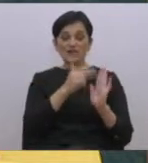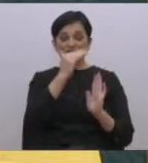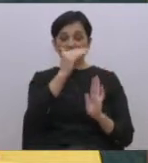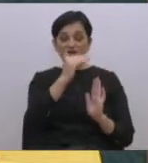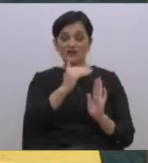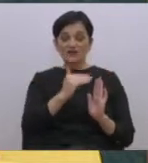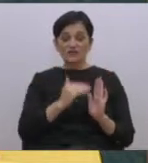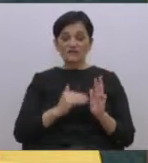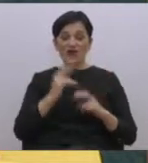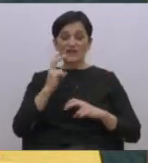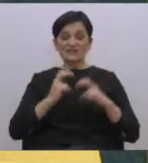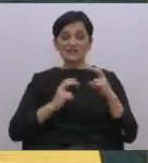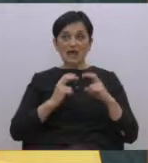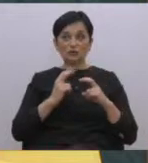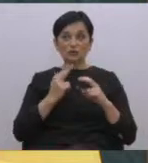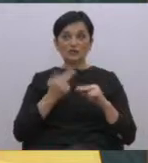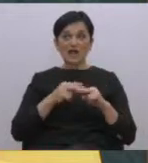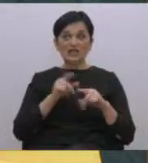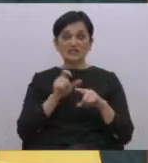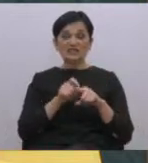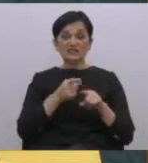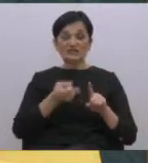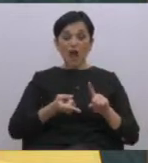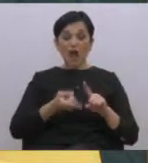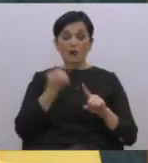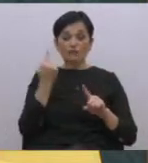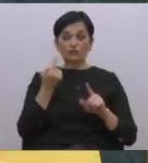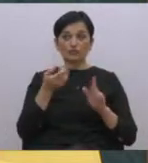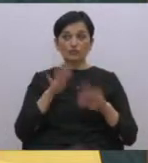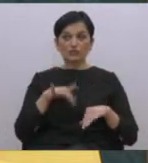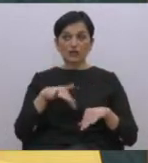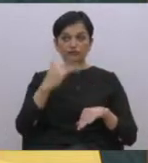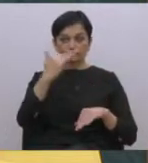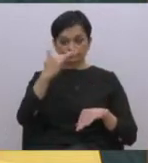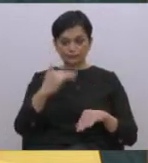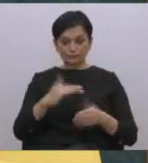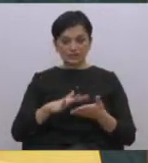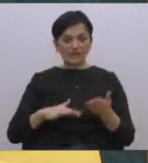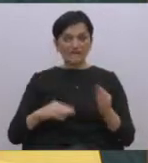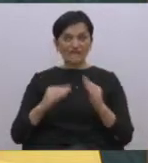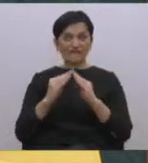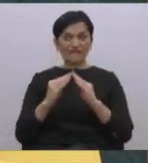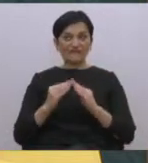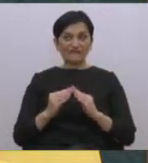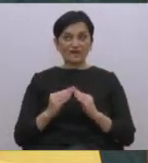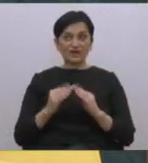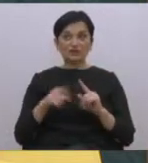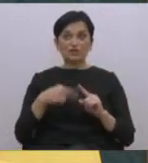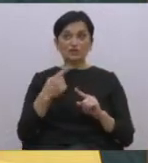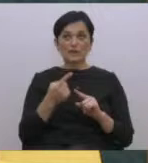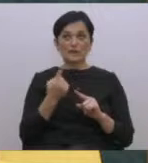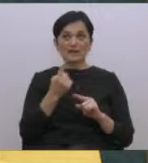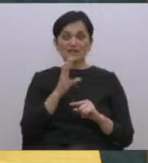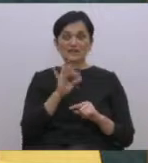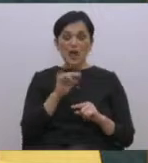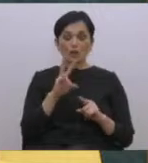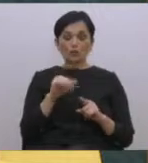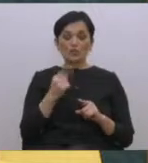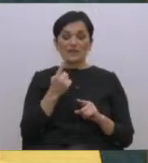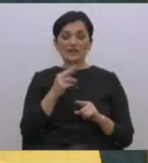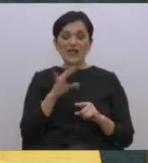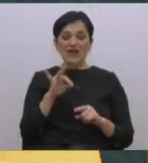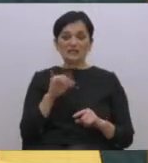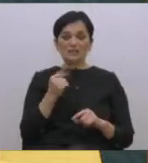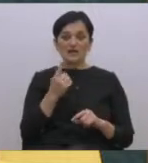bule sacarmo e bisa, ta e sit hobi, am ovada danarceni gabrizel deba, usrulelat. Șemdeg, pirul secunda, pirul terția,